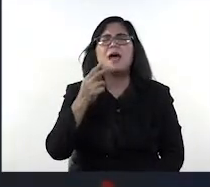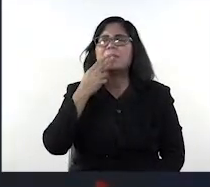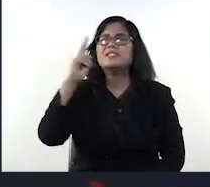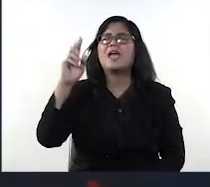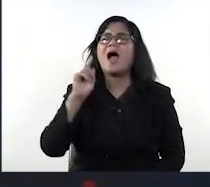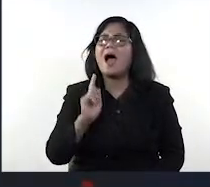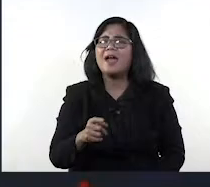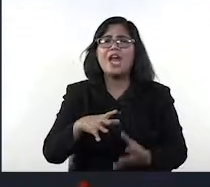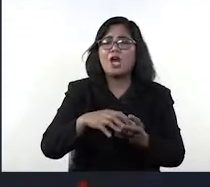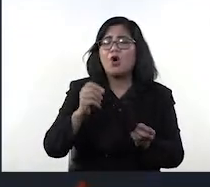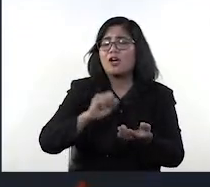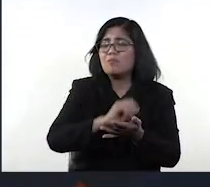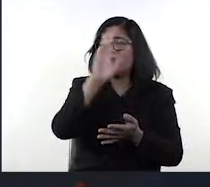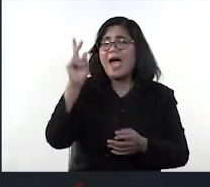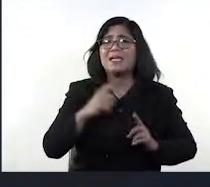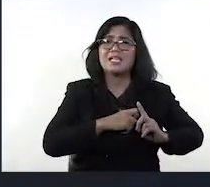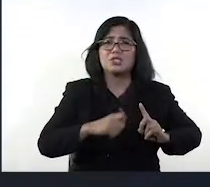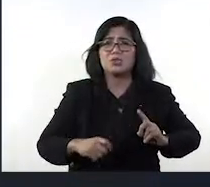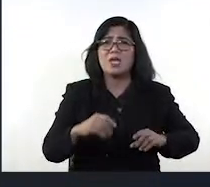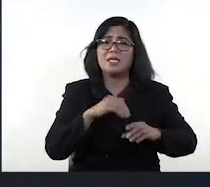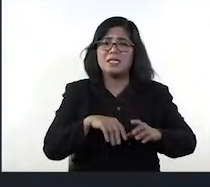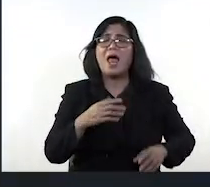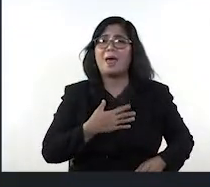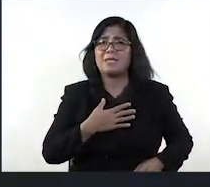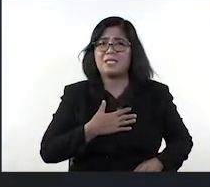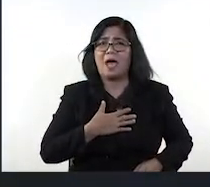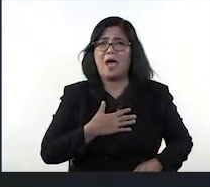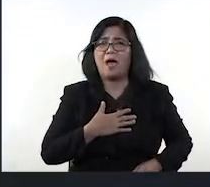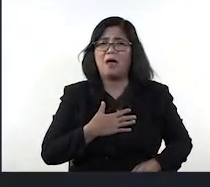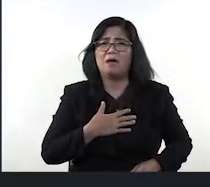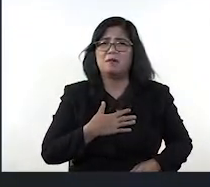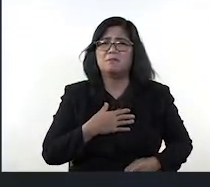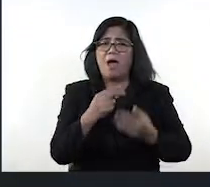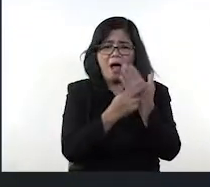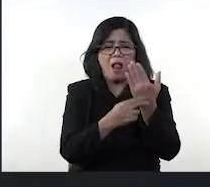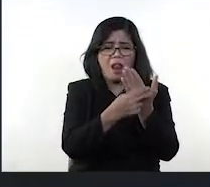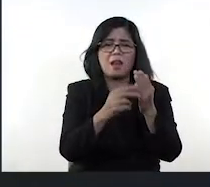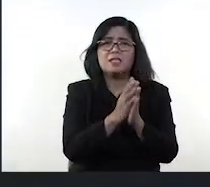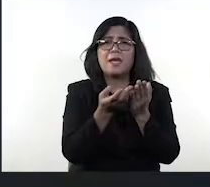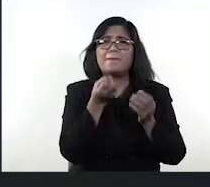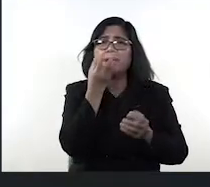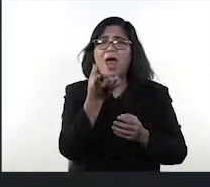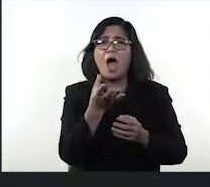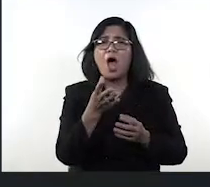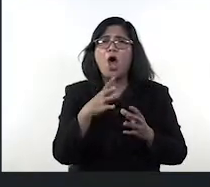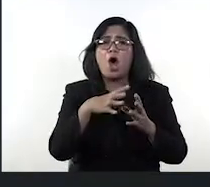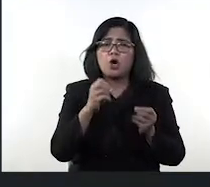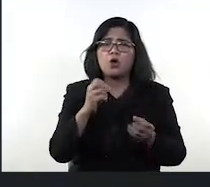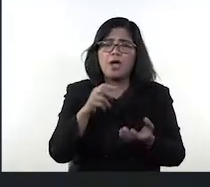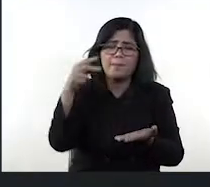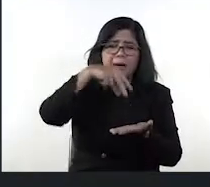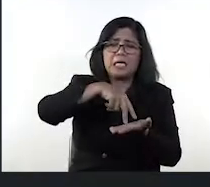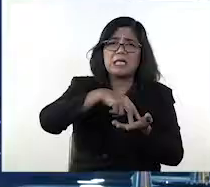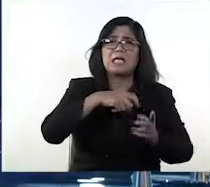Kristus di dalam kita bayangkan Alkitab sampai bilang Royal membangkitkan Kristus dari antara orang mati ada didalam dirimu